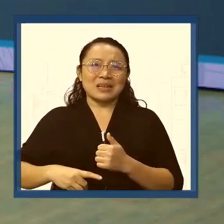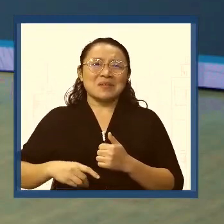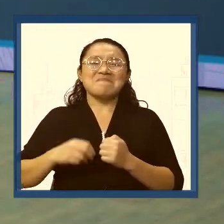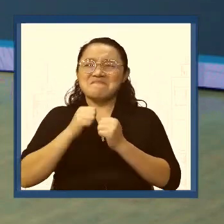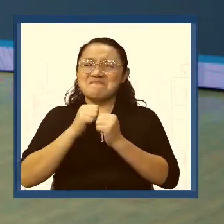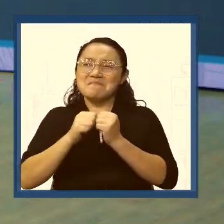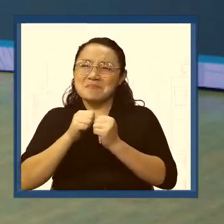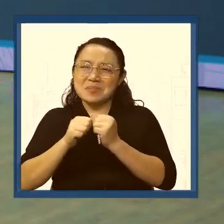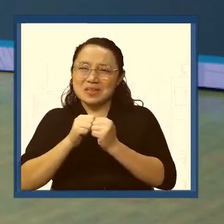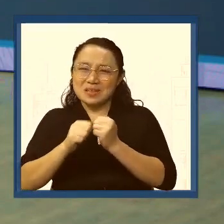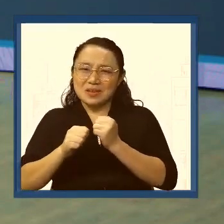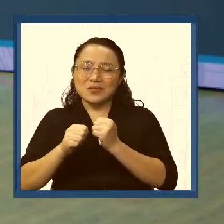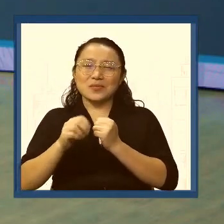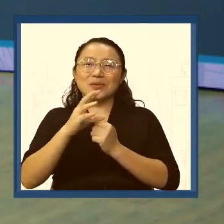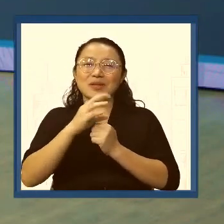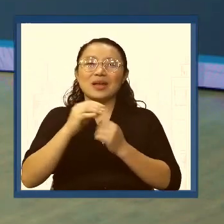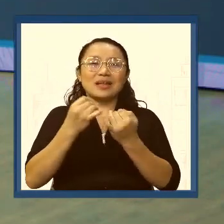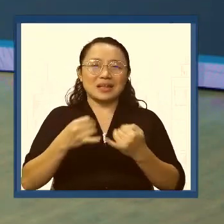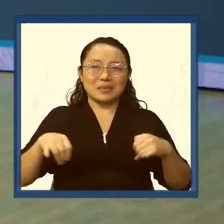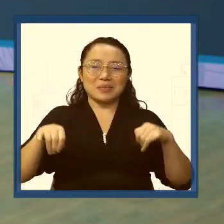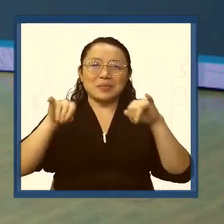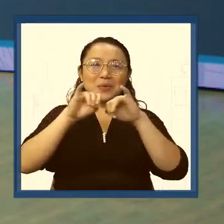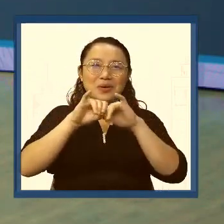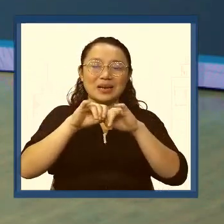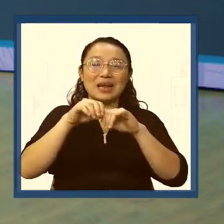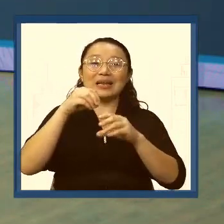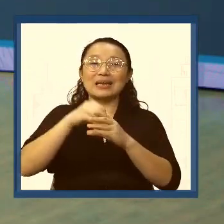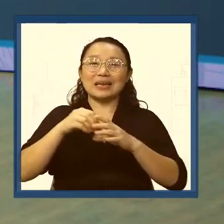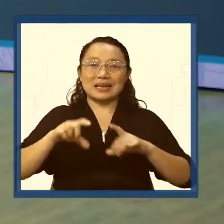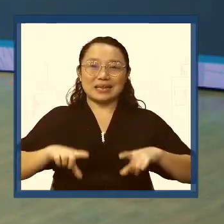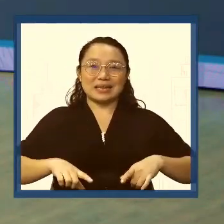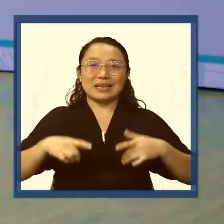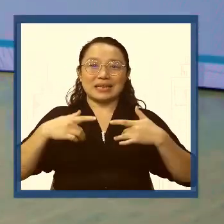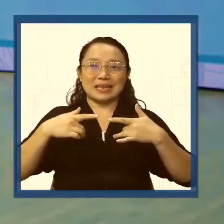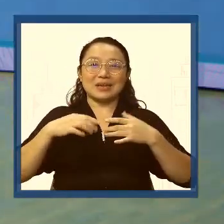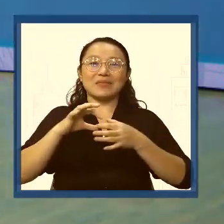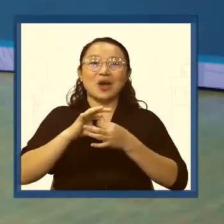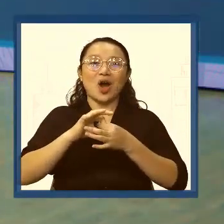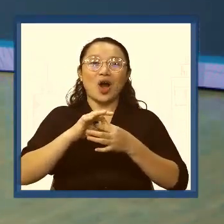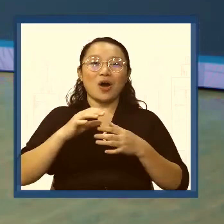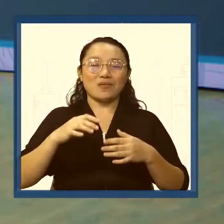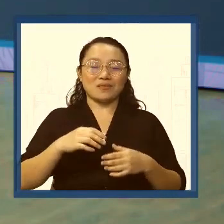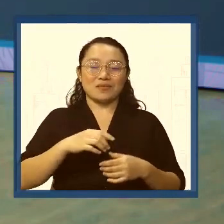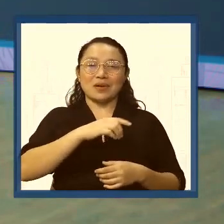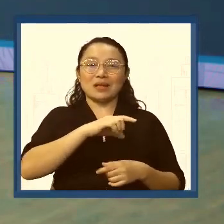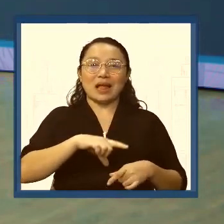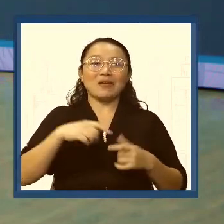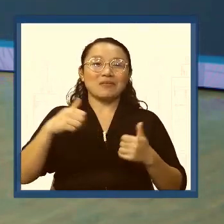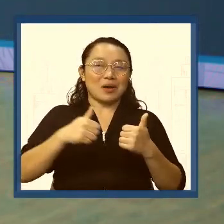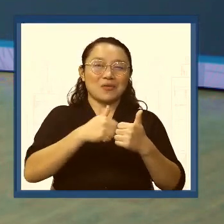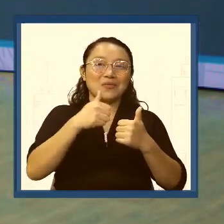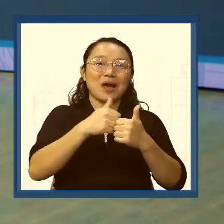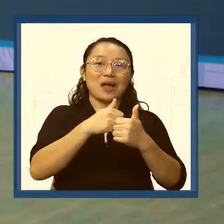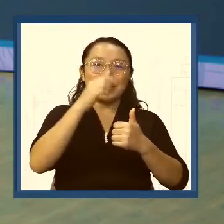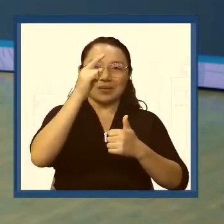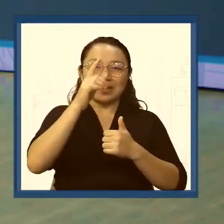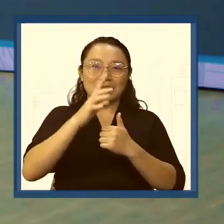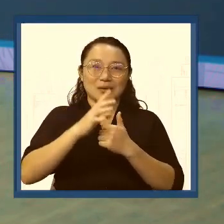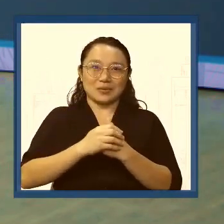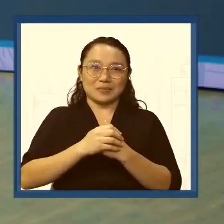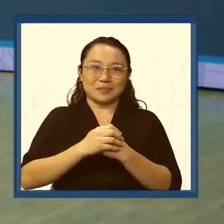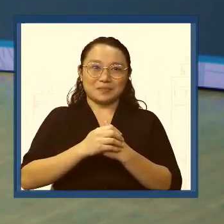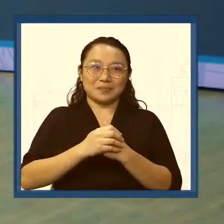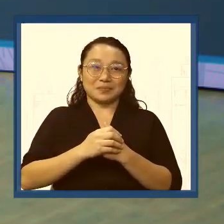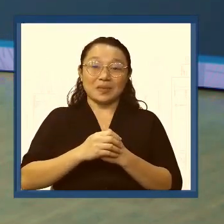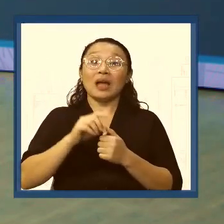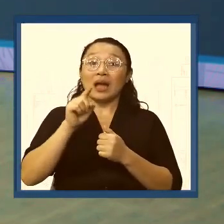mahinungdanon, kinahanglanon, alang sa kinabuhi sa tao, nga dunay tinguha nga magasunod sa Dios.